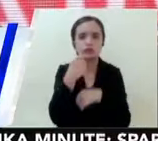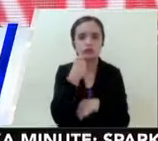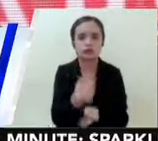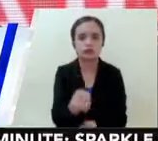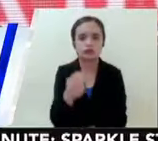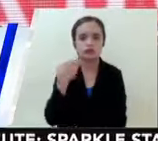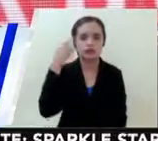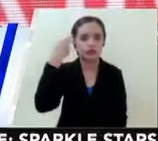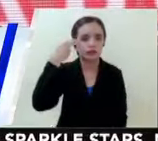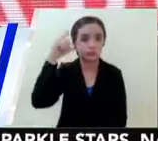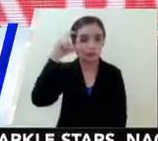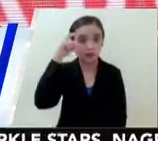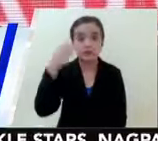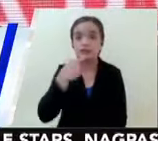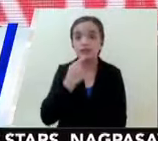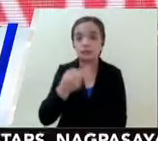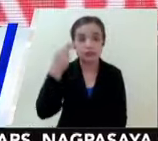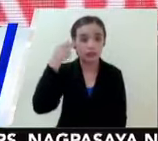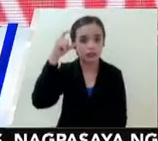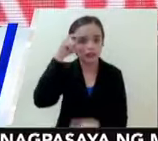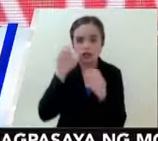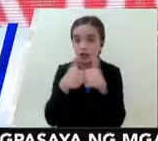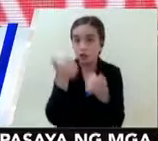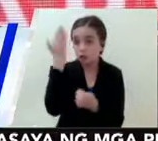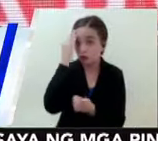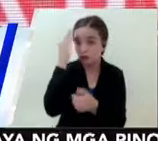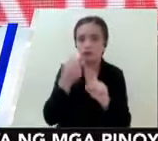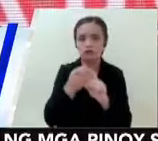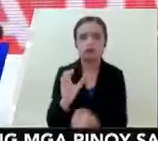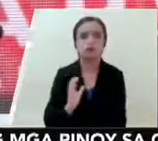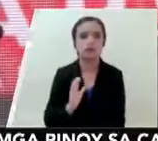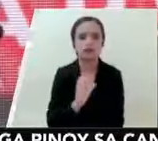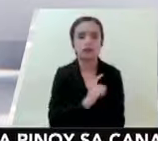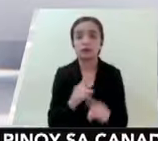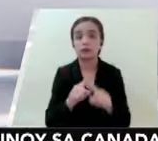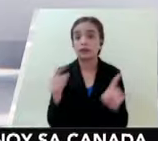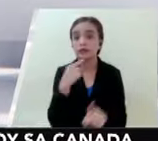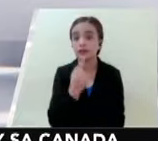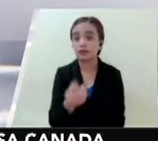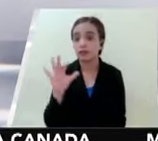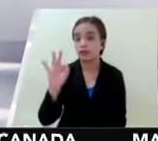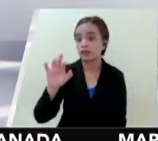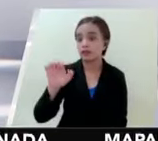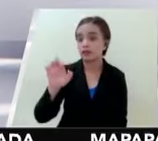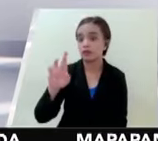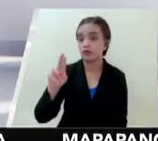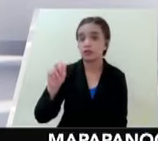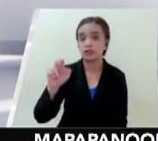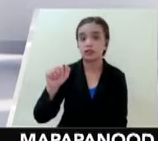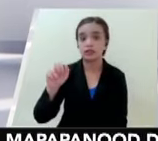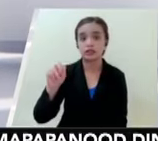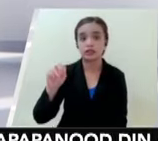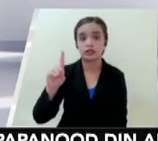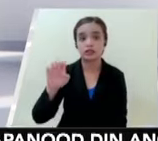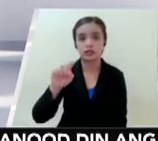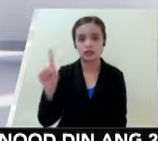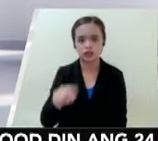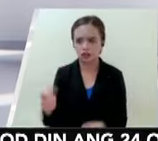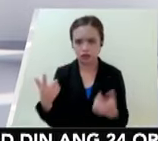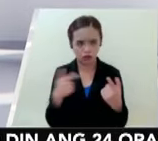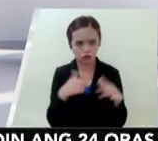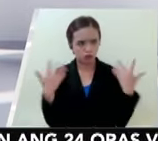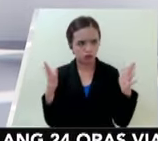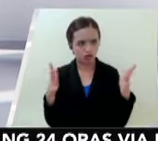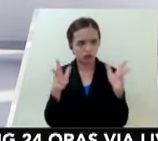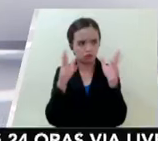Sabi ni Roque na laman daw niya ito mula sa mga kongresista. Pero sabi ni Fernandez, ako, I haven't heard any, no? Pag pumapasok